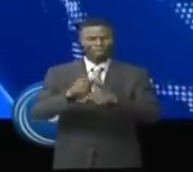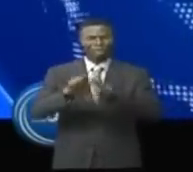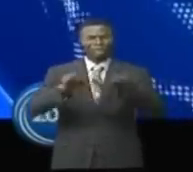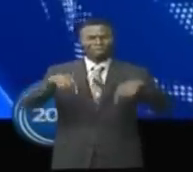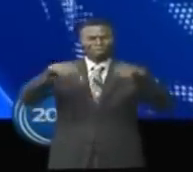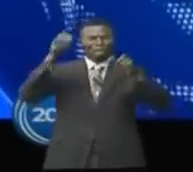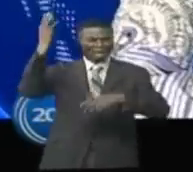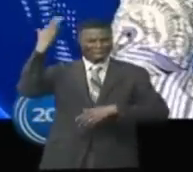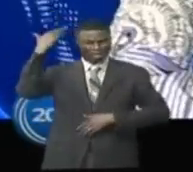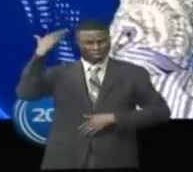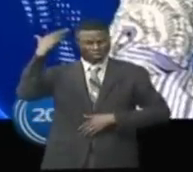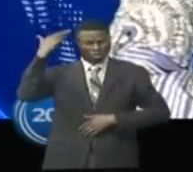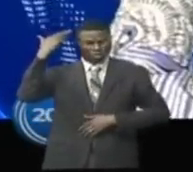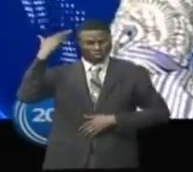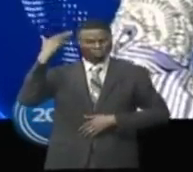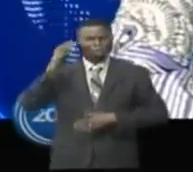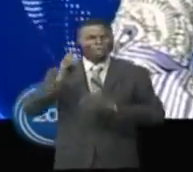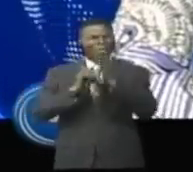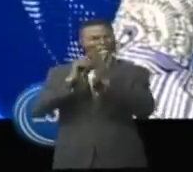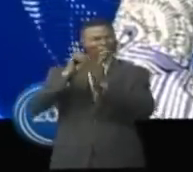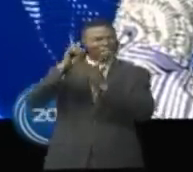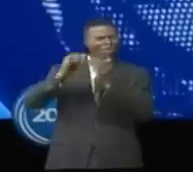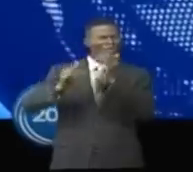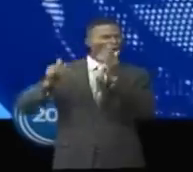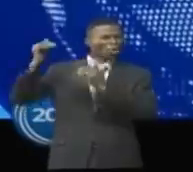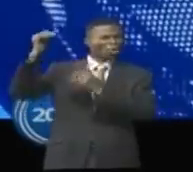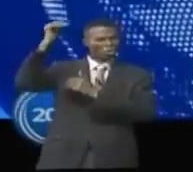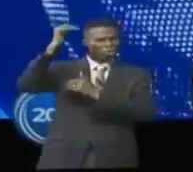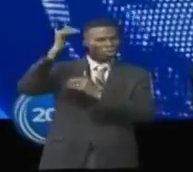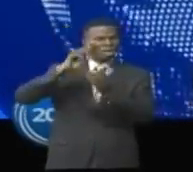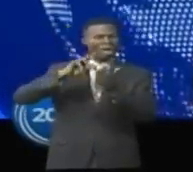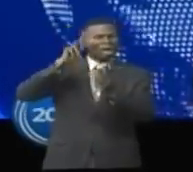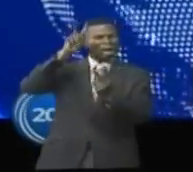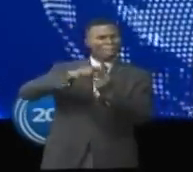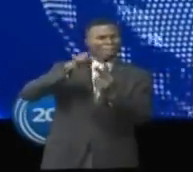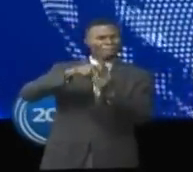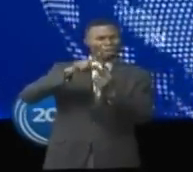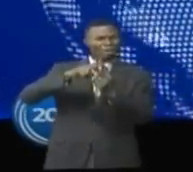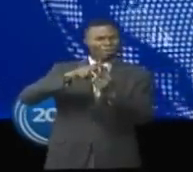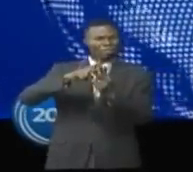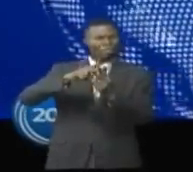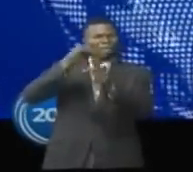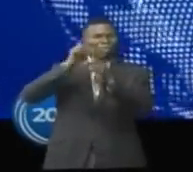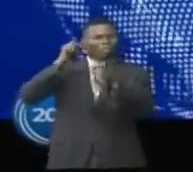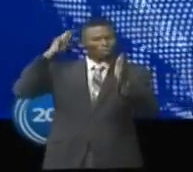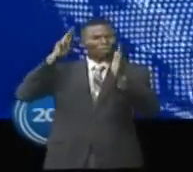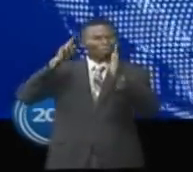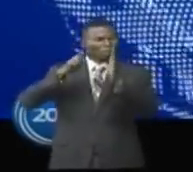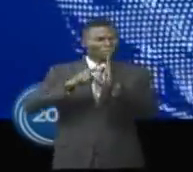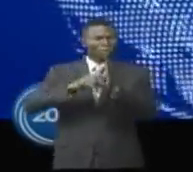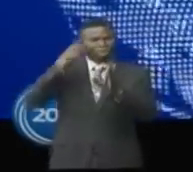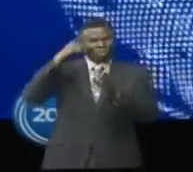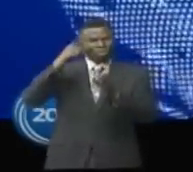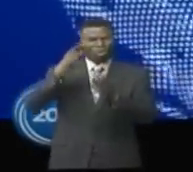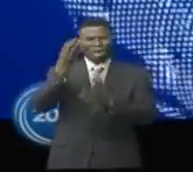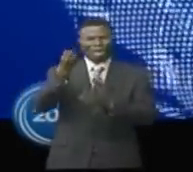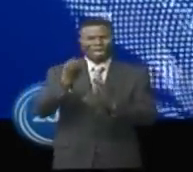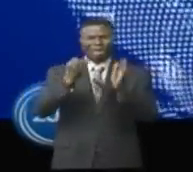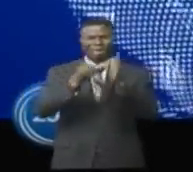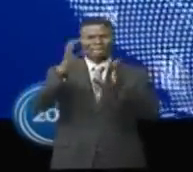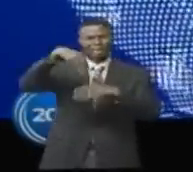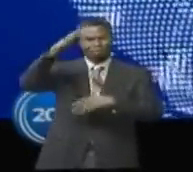l'année dernière, elle est allée au-delà des prévisions lui assignées par le gouvernement pour plus de